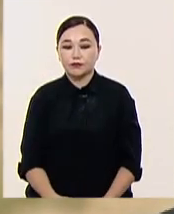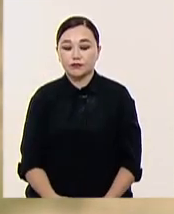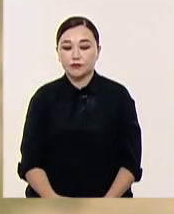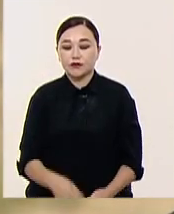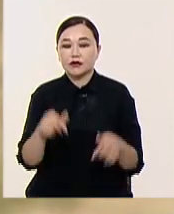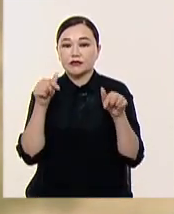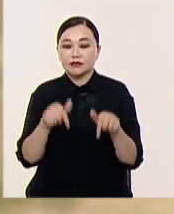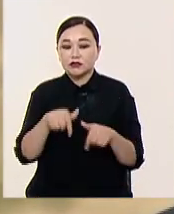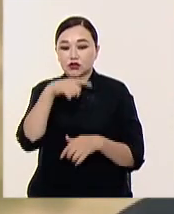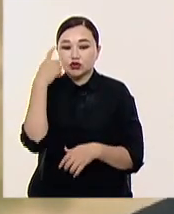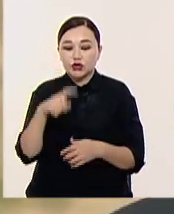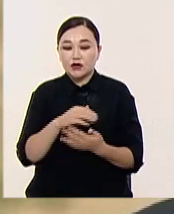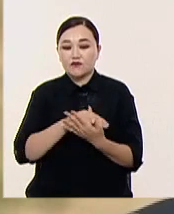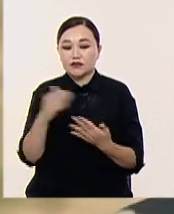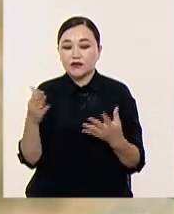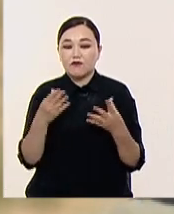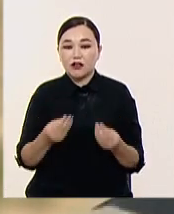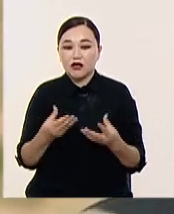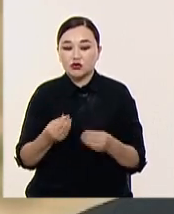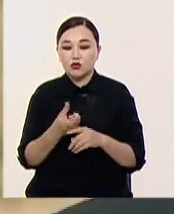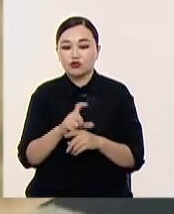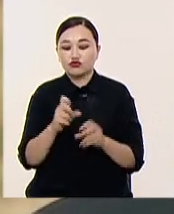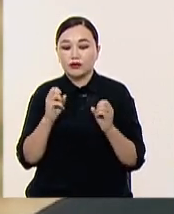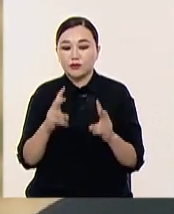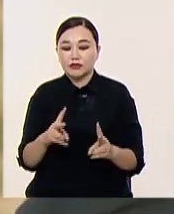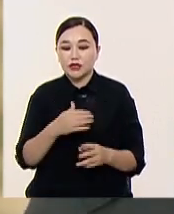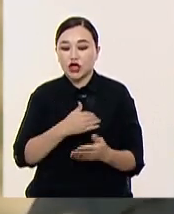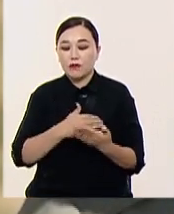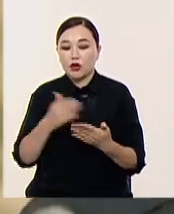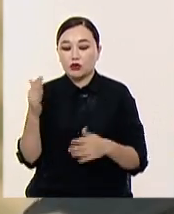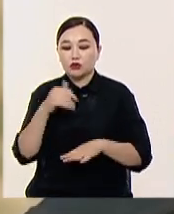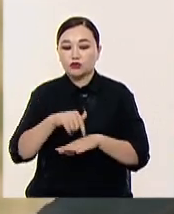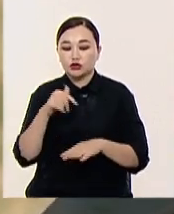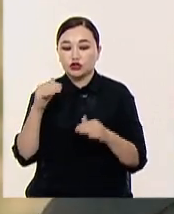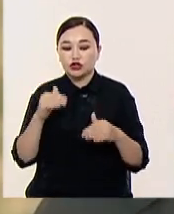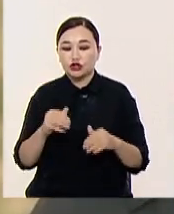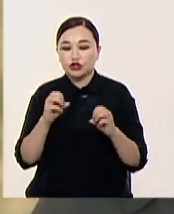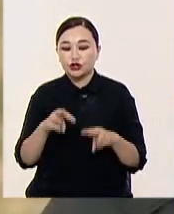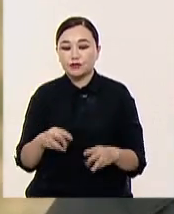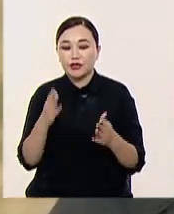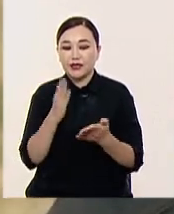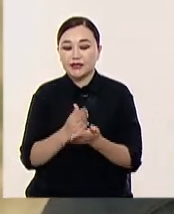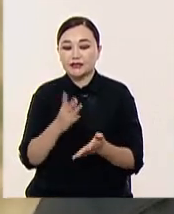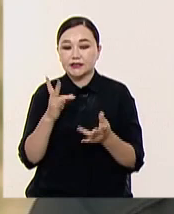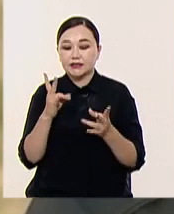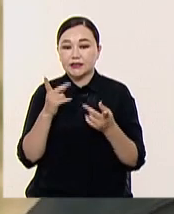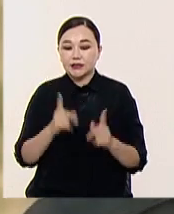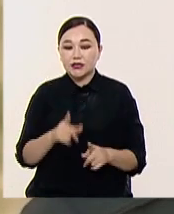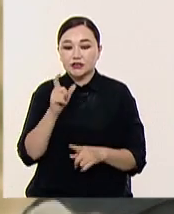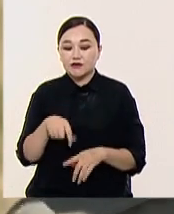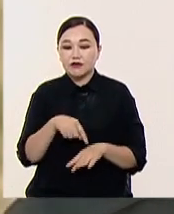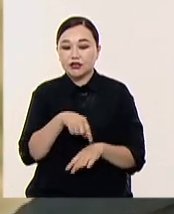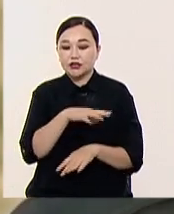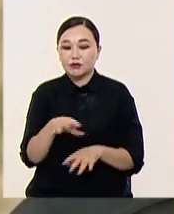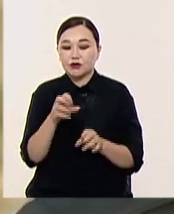здесь жара при высокой влажности это очень опасно температура ощущается ниже чем есть на самом деле и человек сам не